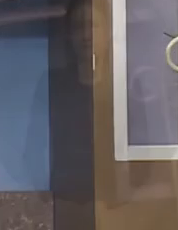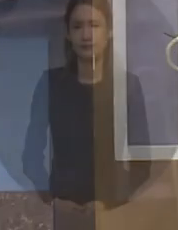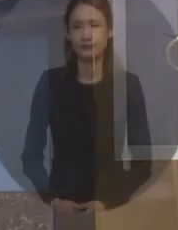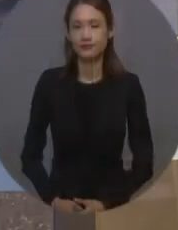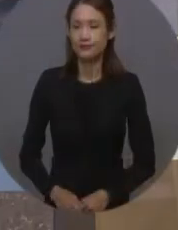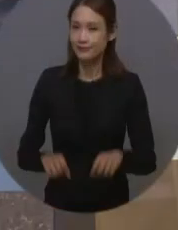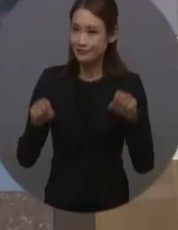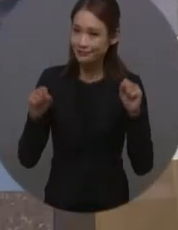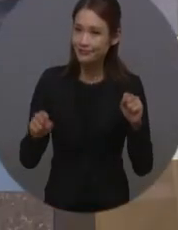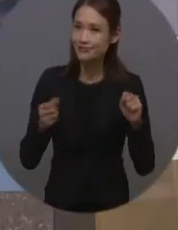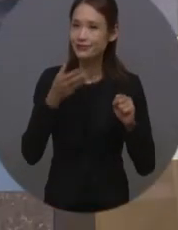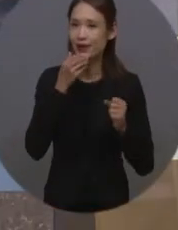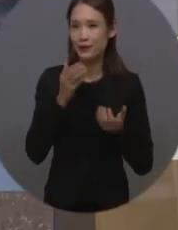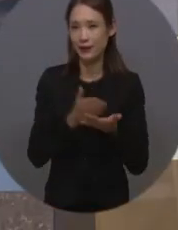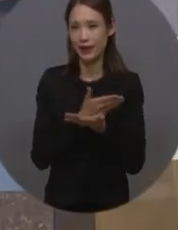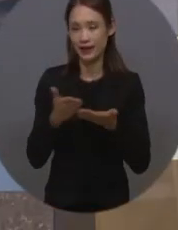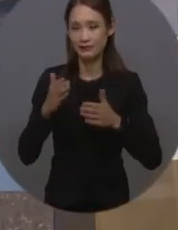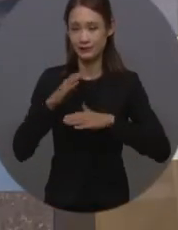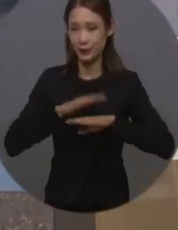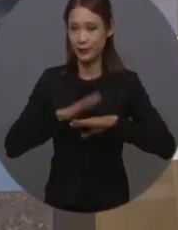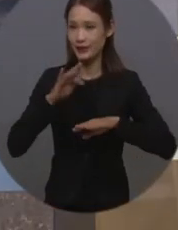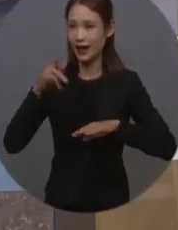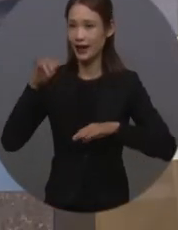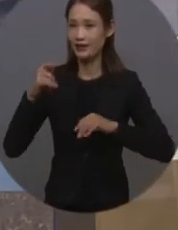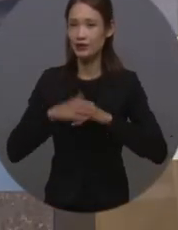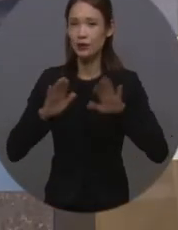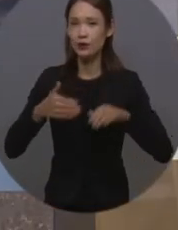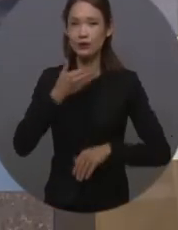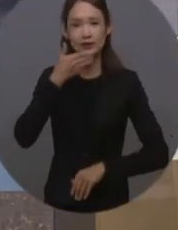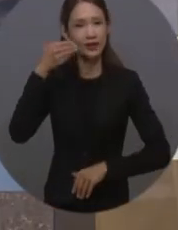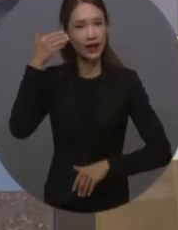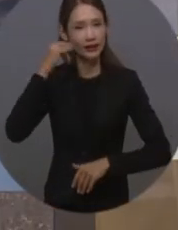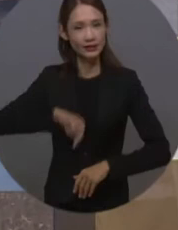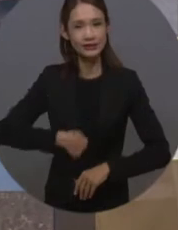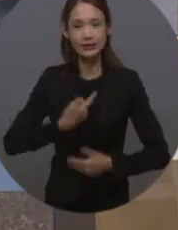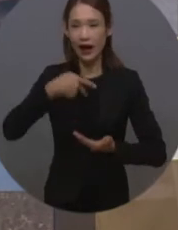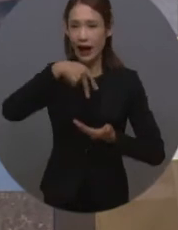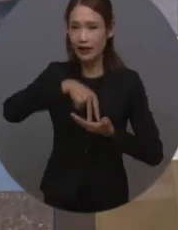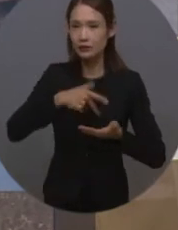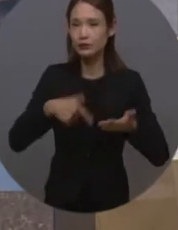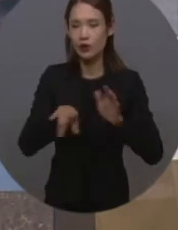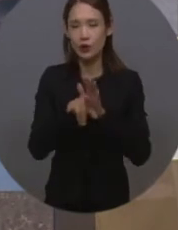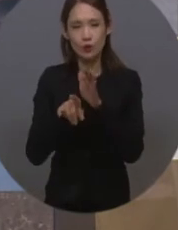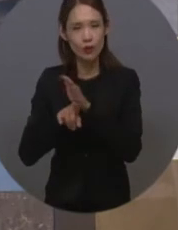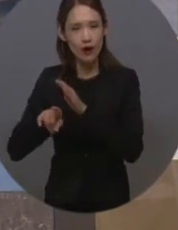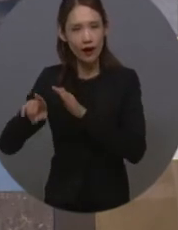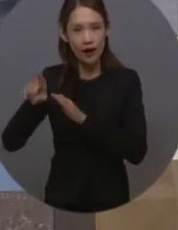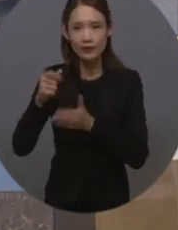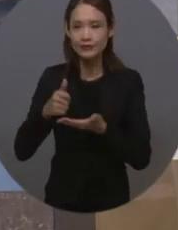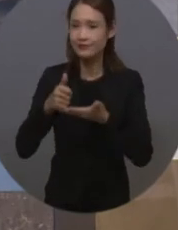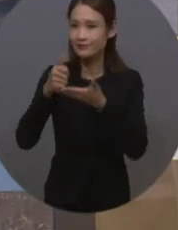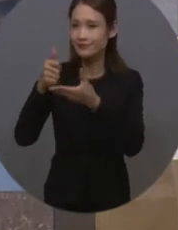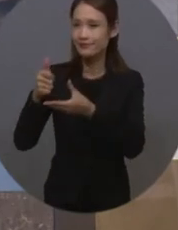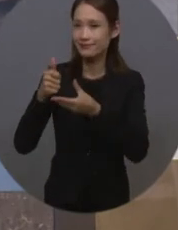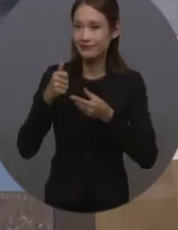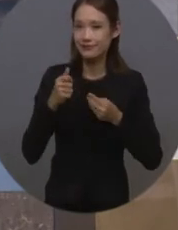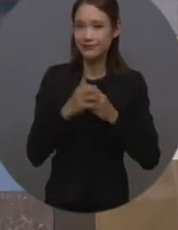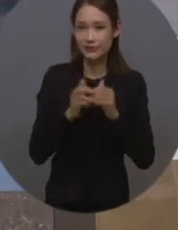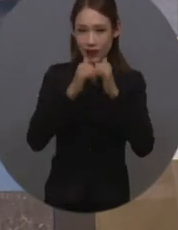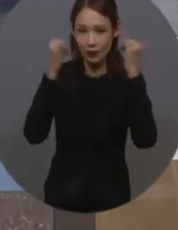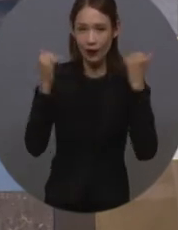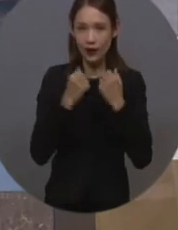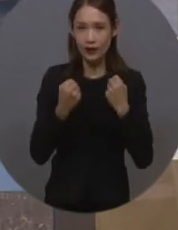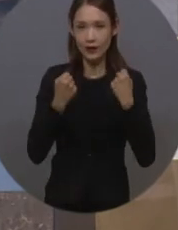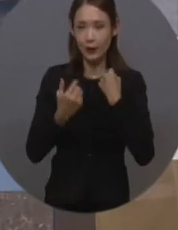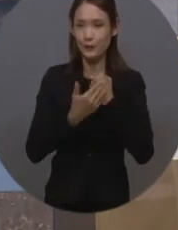안녕하세요. 행복나눔 지킴이의 손자입니다. 오늘은 청각장애인들의 자립을 위해 앞장서서 노력하는 분들을 모셨습니다. 사회적